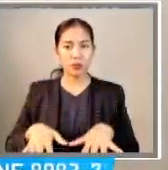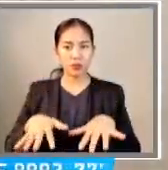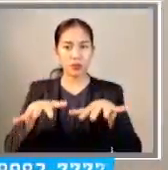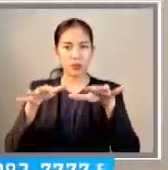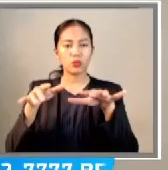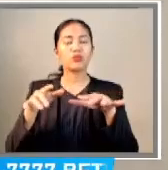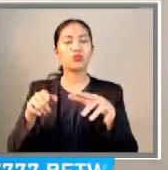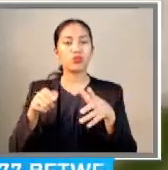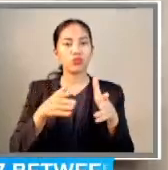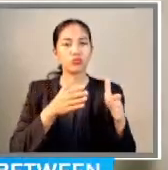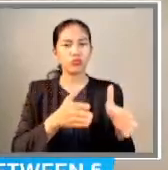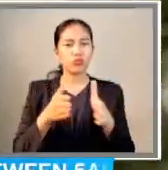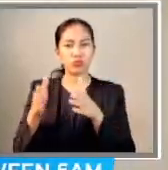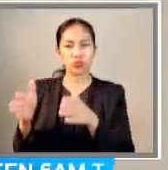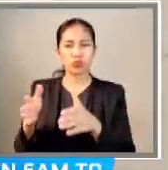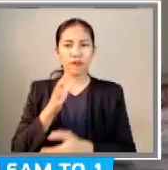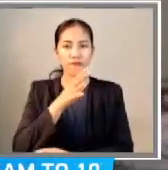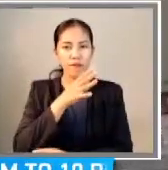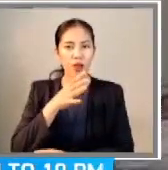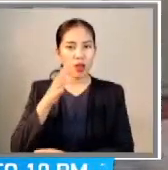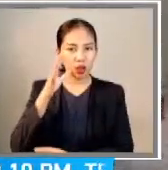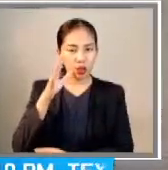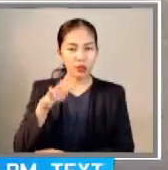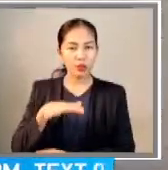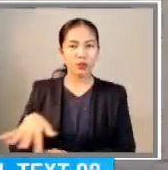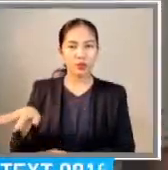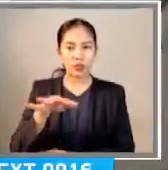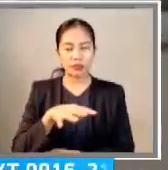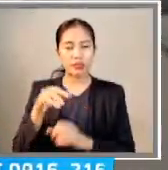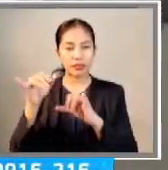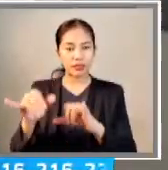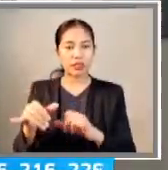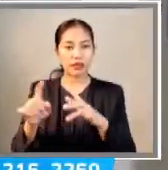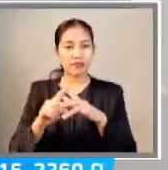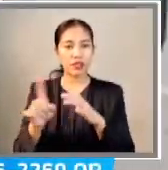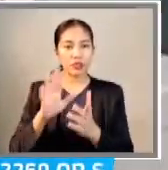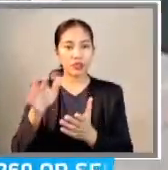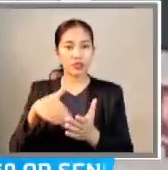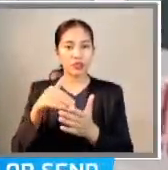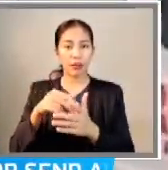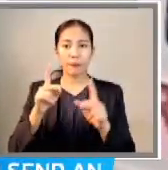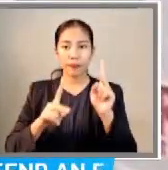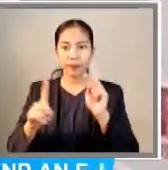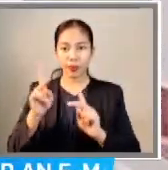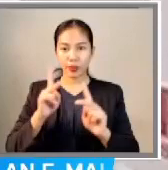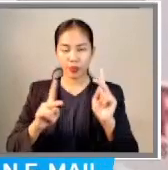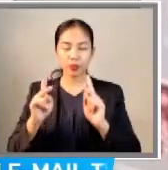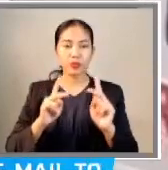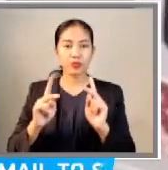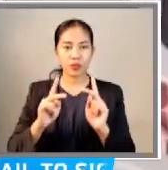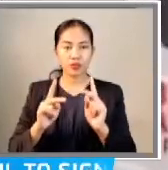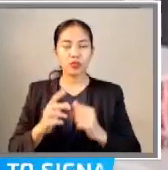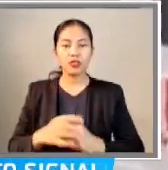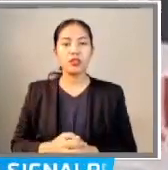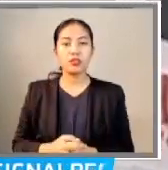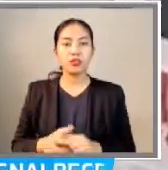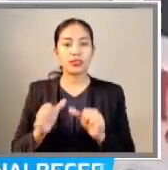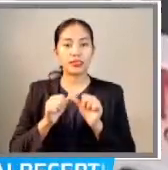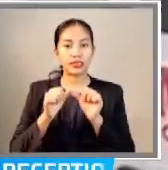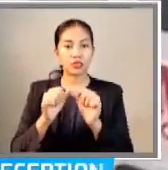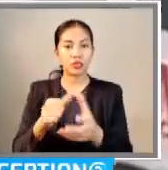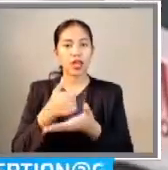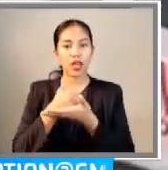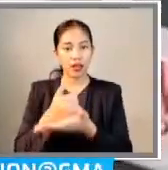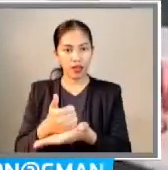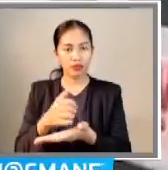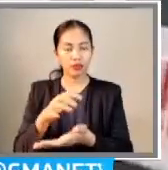palayan. Mananatili muna sa evacuation center ang mga inilikas na residente. Patuloy ang rescue operation sa iba pang binahang